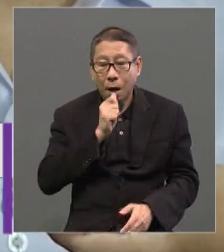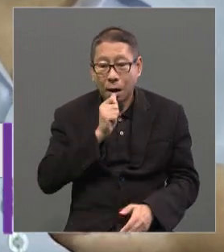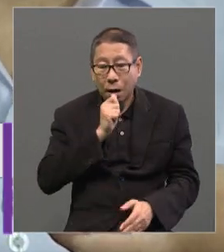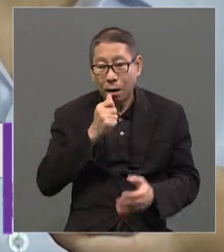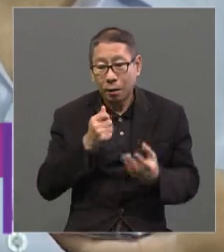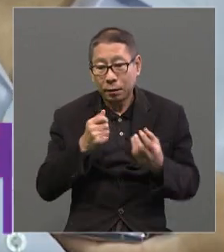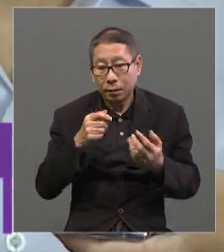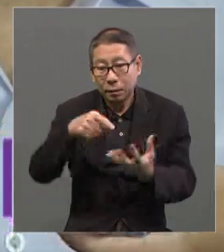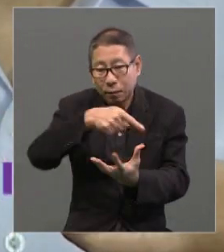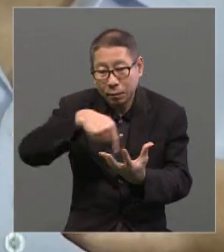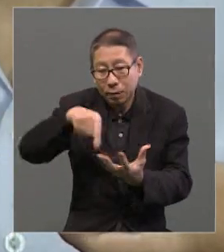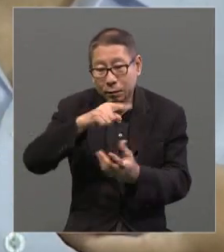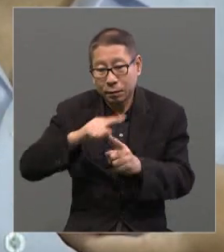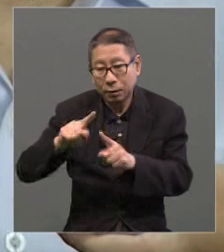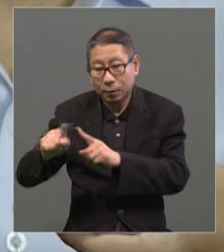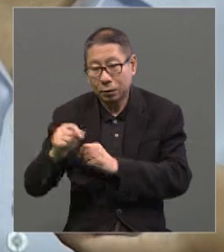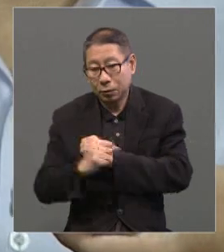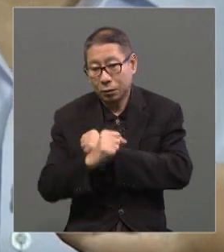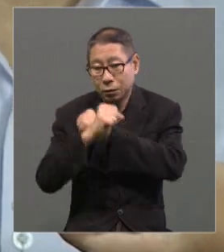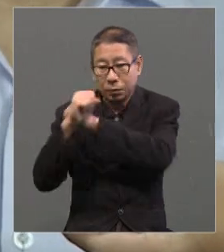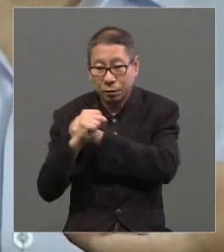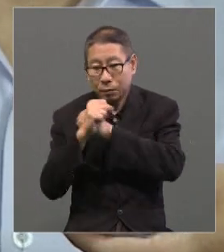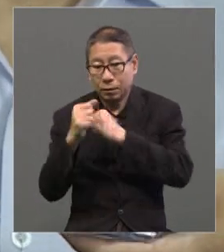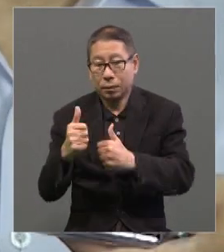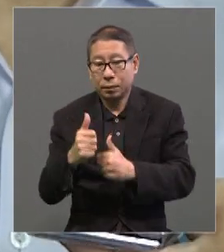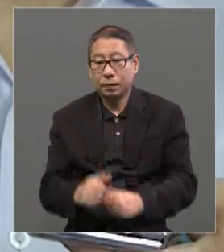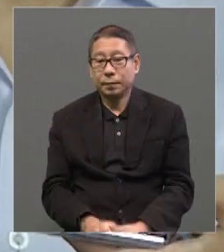ล้วก็ต่างๆก็จะช่วยป้องกันได้ครับครับ